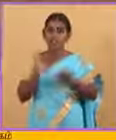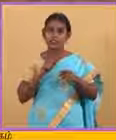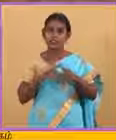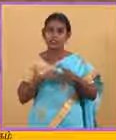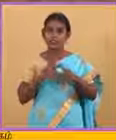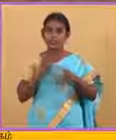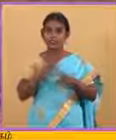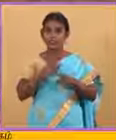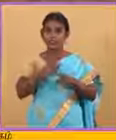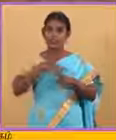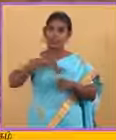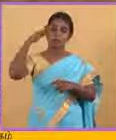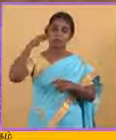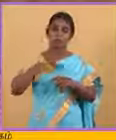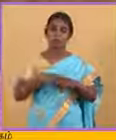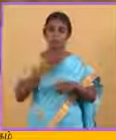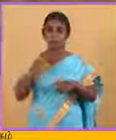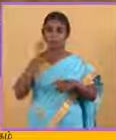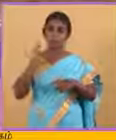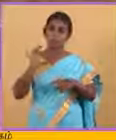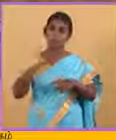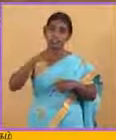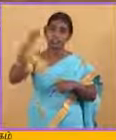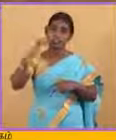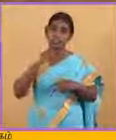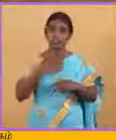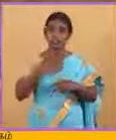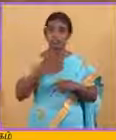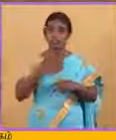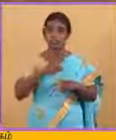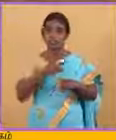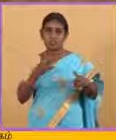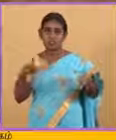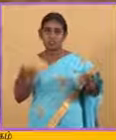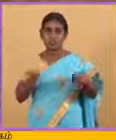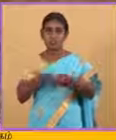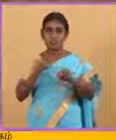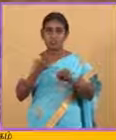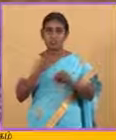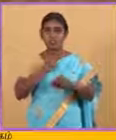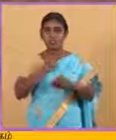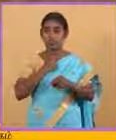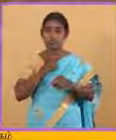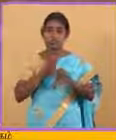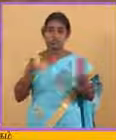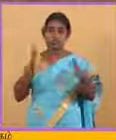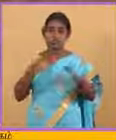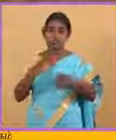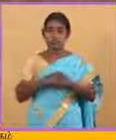நான் பெரியவன், நான் சிறந்தவன், என்னை விட உயர்ந்தவன் இல்லை, நான் ஒரு பெரிய படைப்பாளி